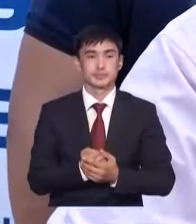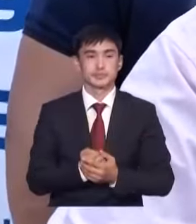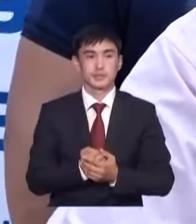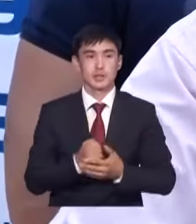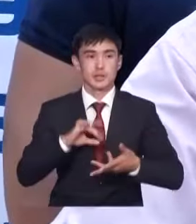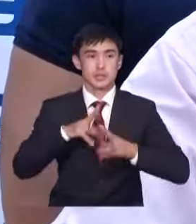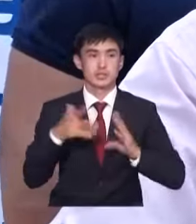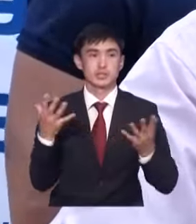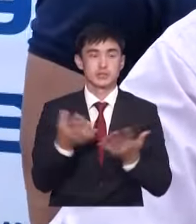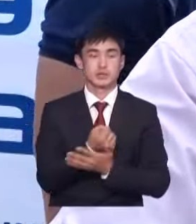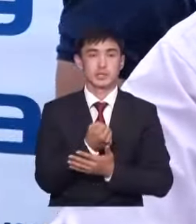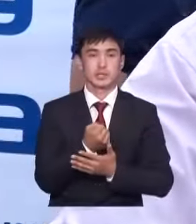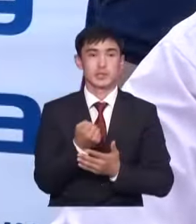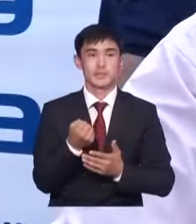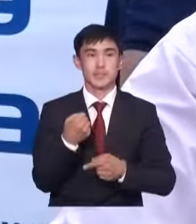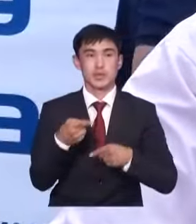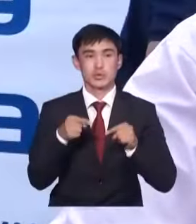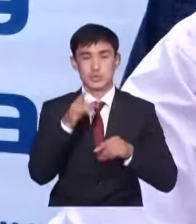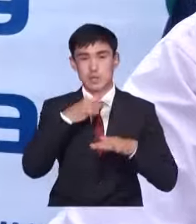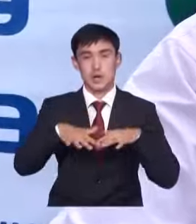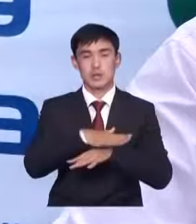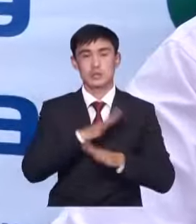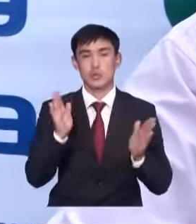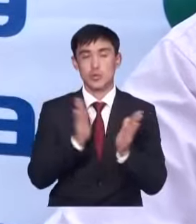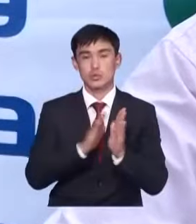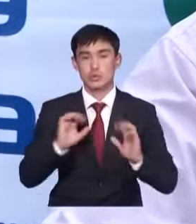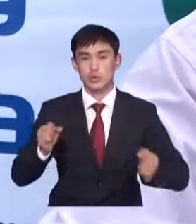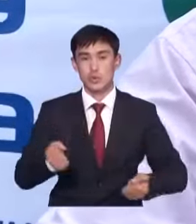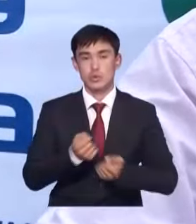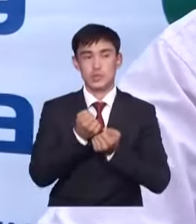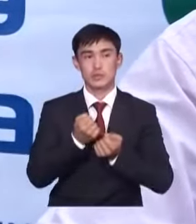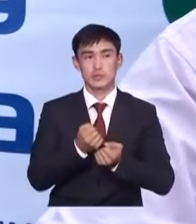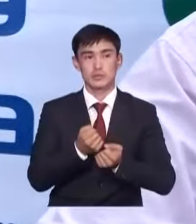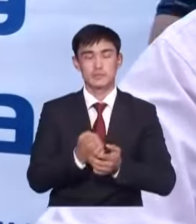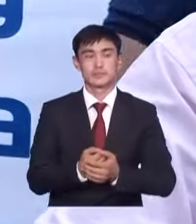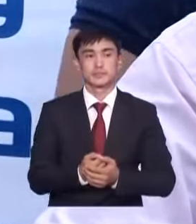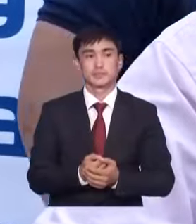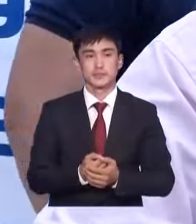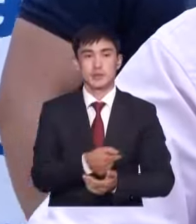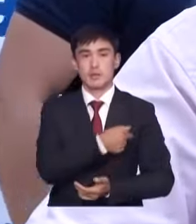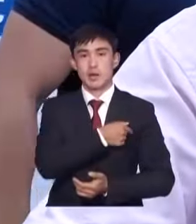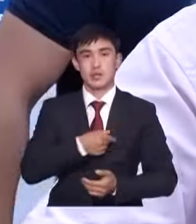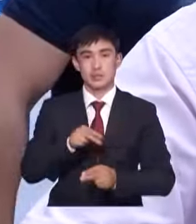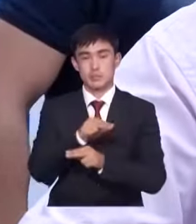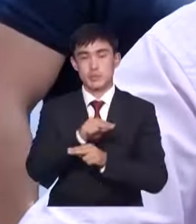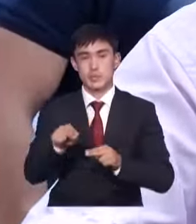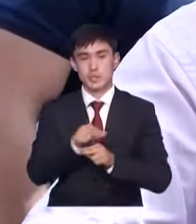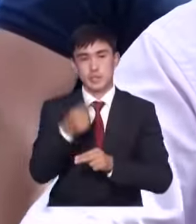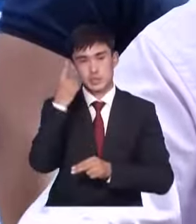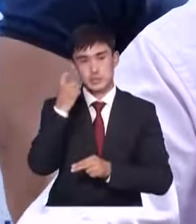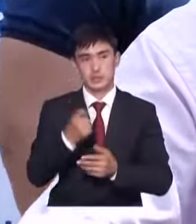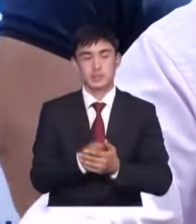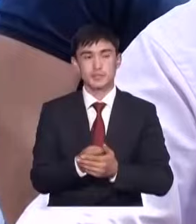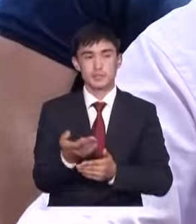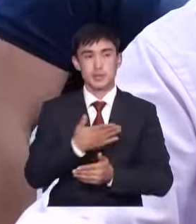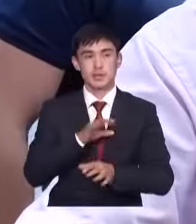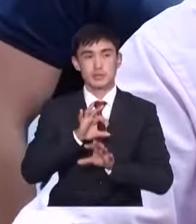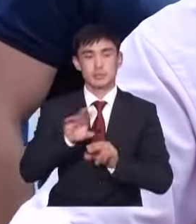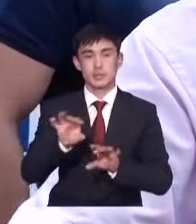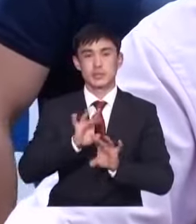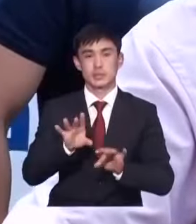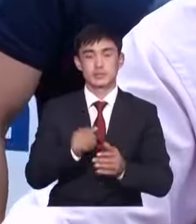нәтижеге жетіп жатқаныма, содан кейін бар осы халықтың қошеметі, қолдауы, маған ағайларымның маған берген кеңестері, маған берген